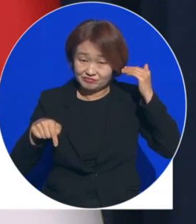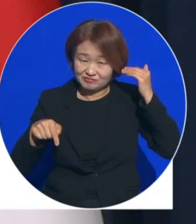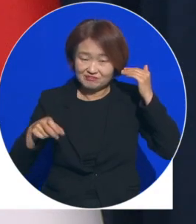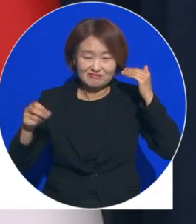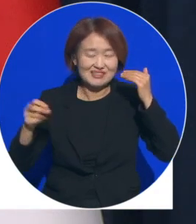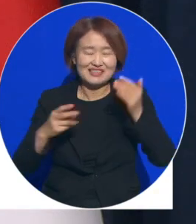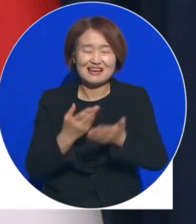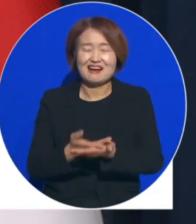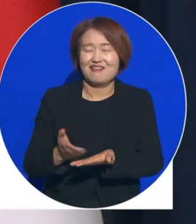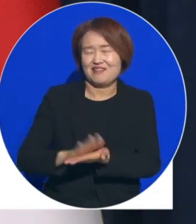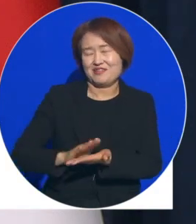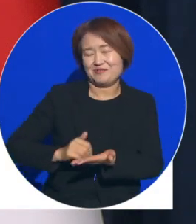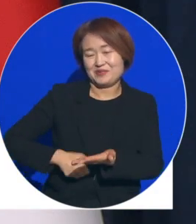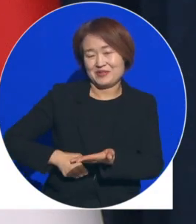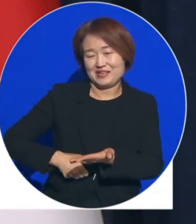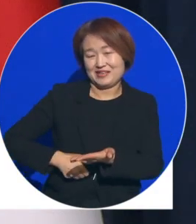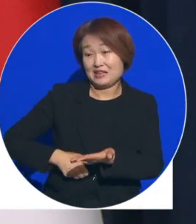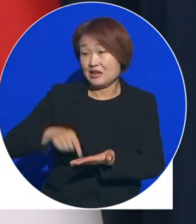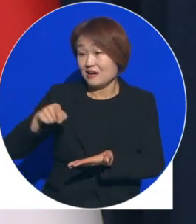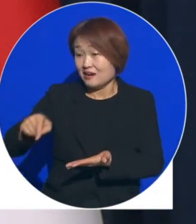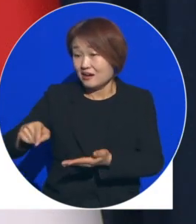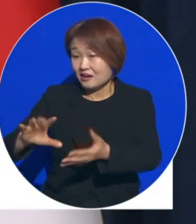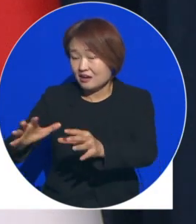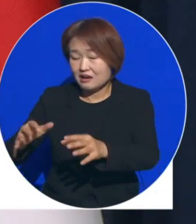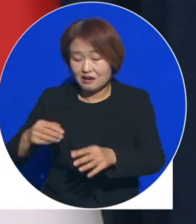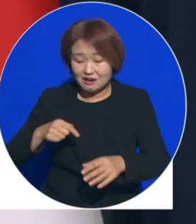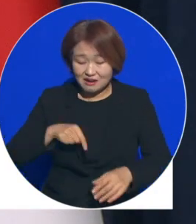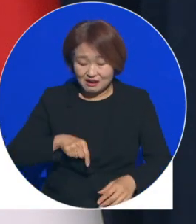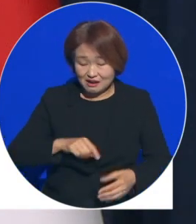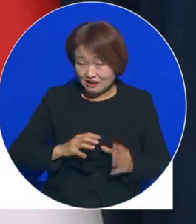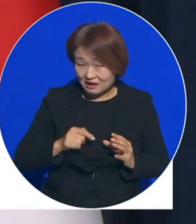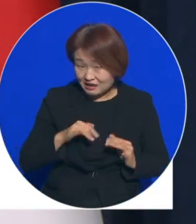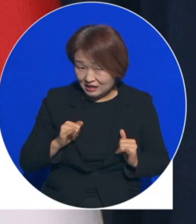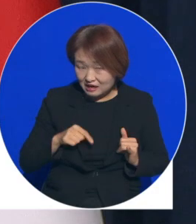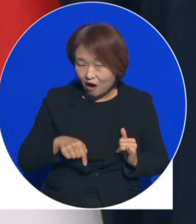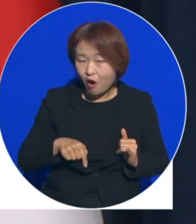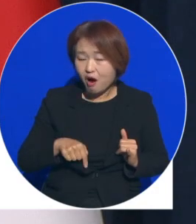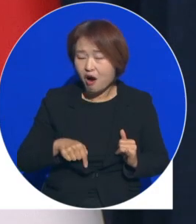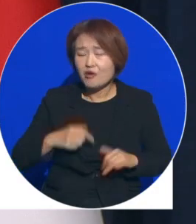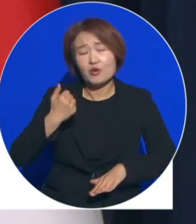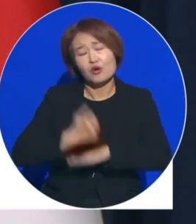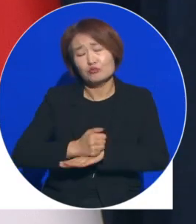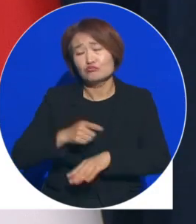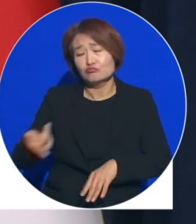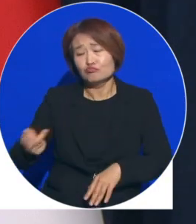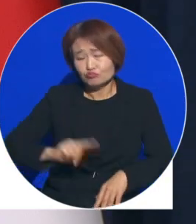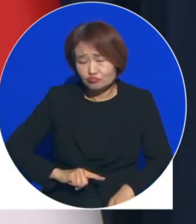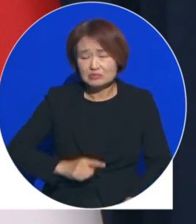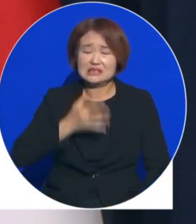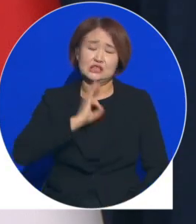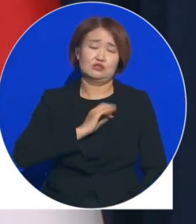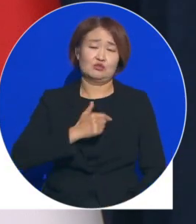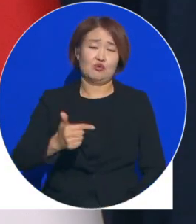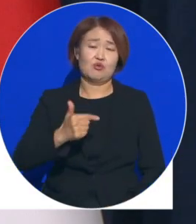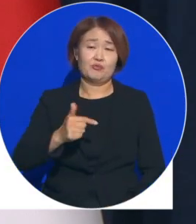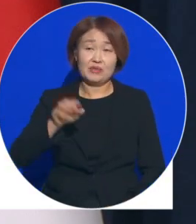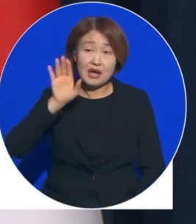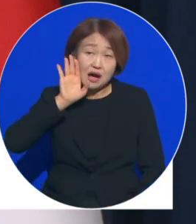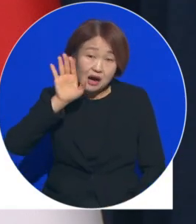개선이 양국 국민에게 큰 이익으로 돌아온다는 점을 확인하고